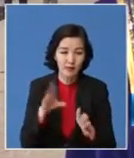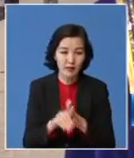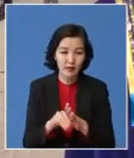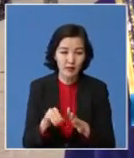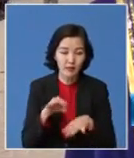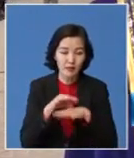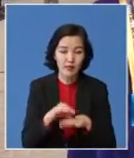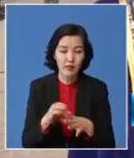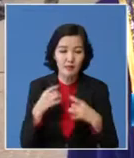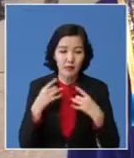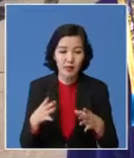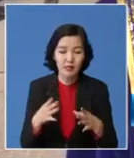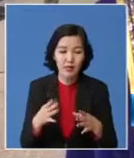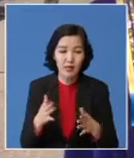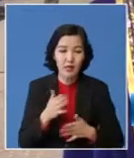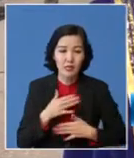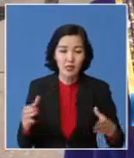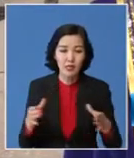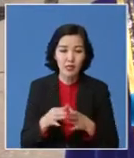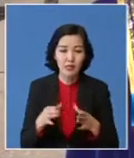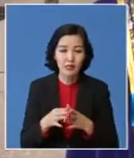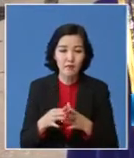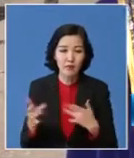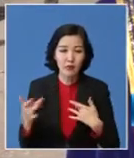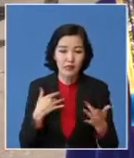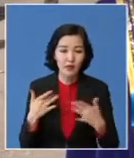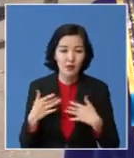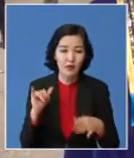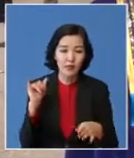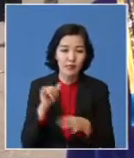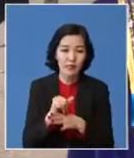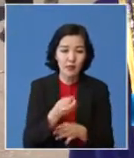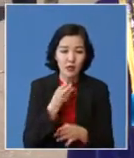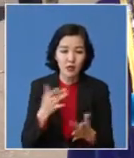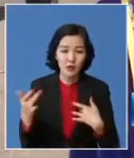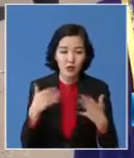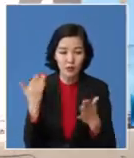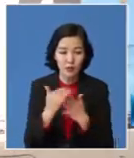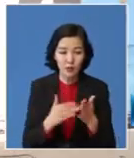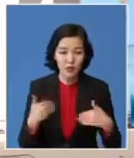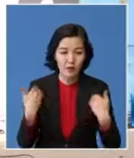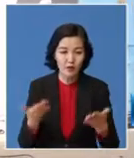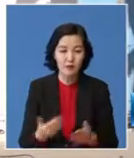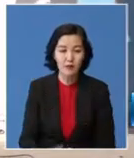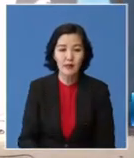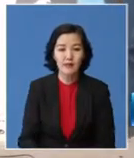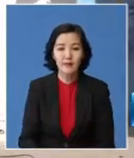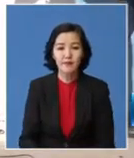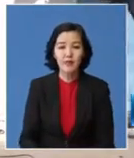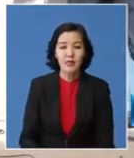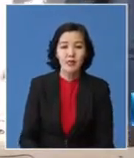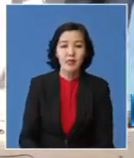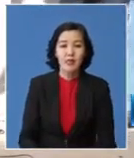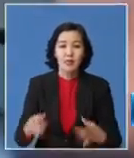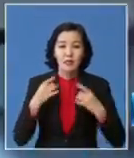проведение праздника. И, конечно, наш коллектив, который подготовил для гостей хорошую концертную программу. Кульминацией торжества